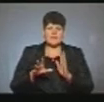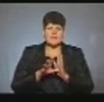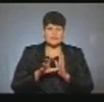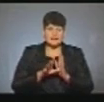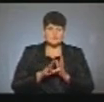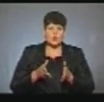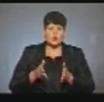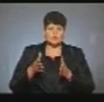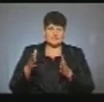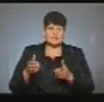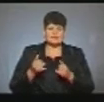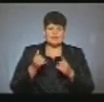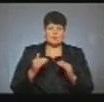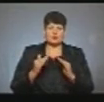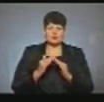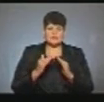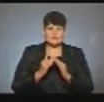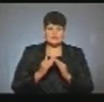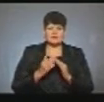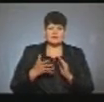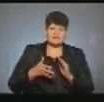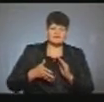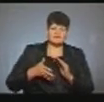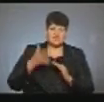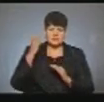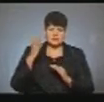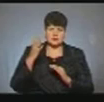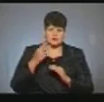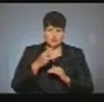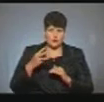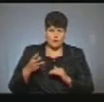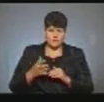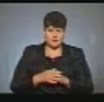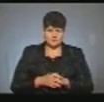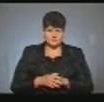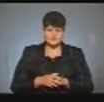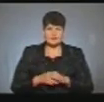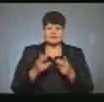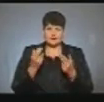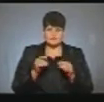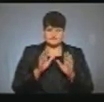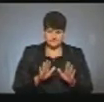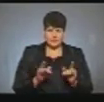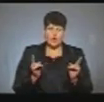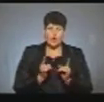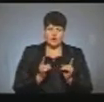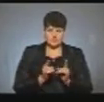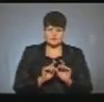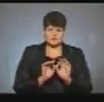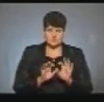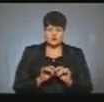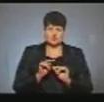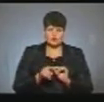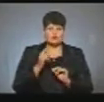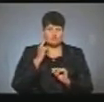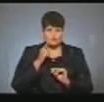електрокотли для будинків, які вищі 3 поверхів. Так, значить, коротенько дам з того, що